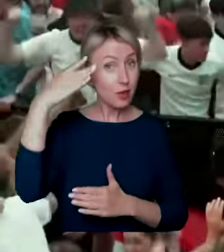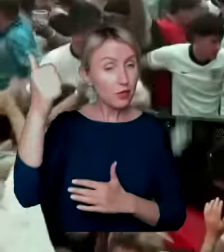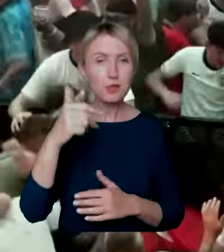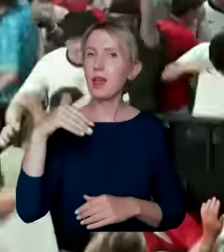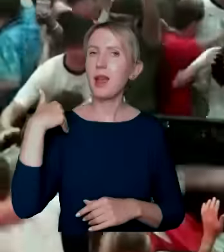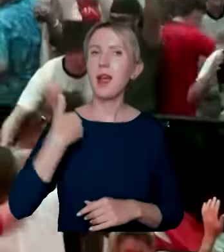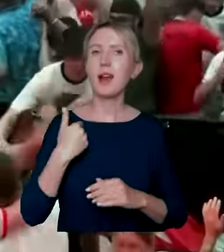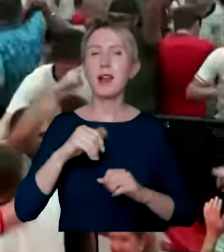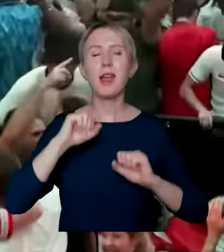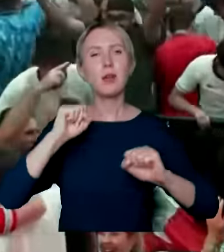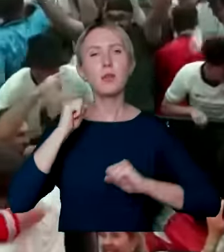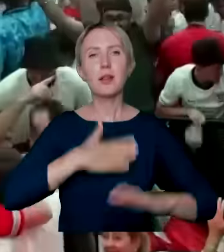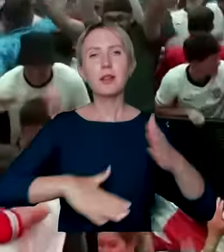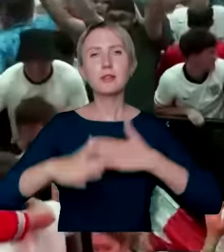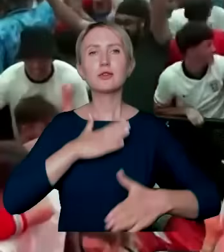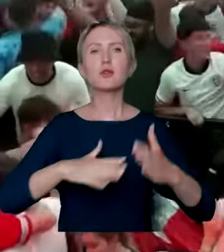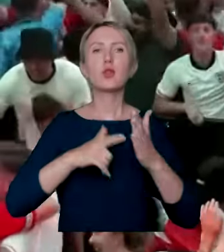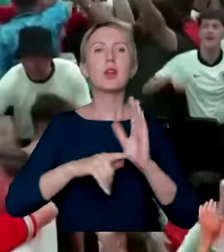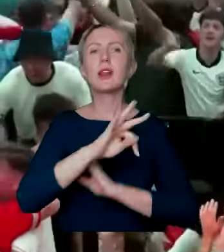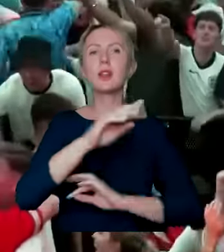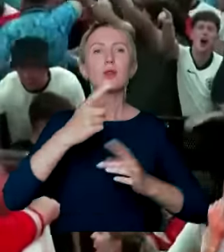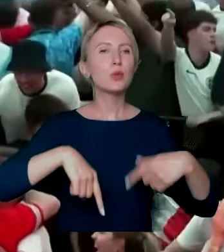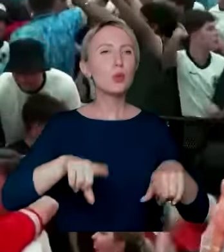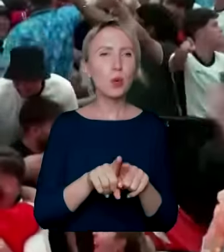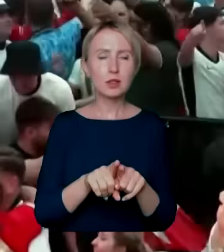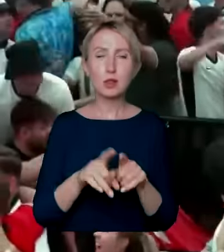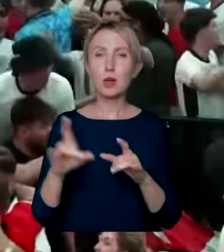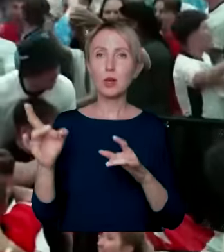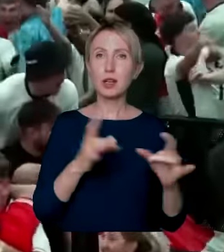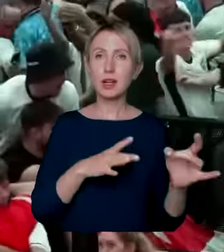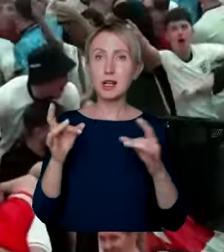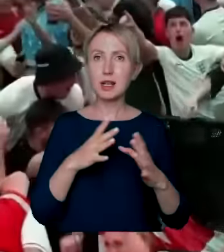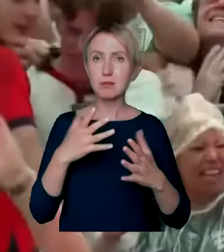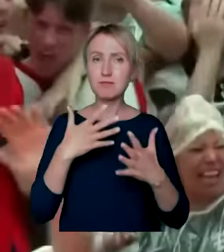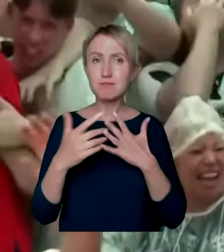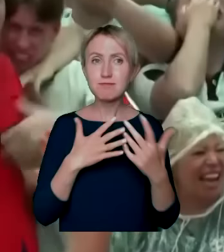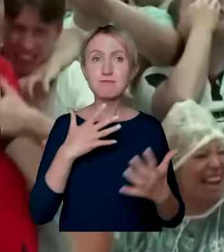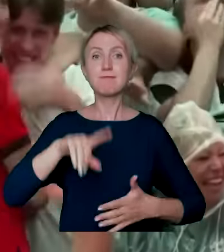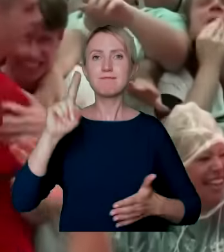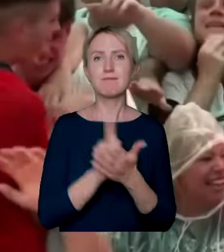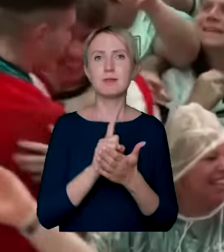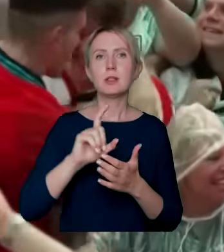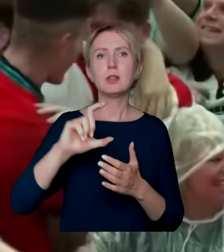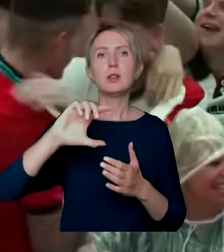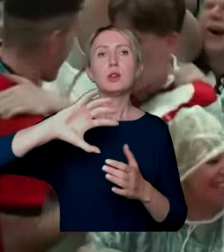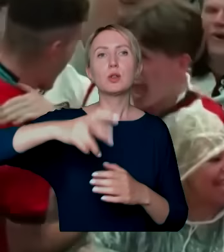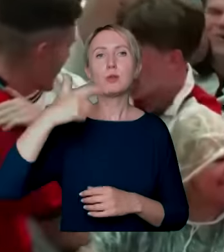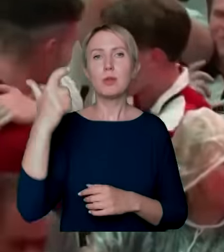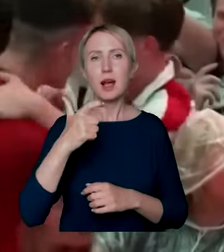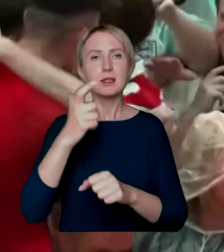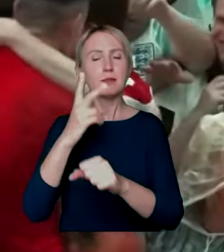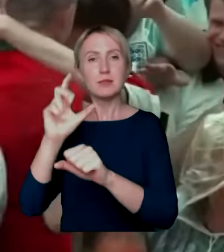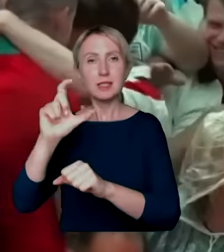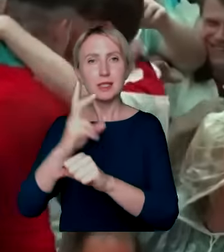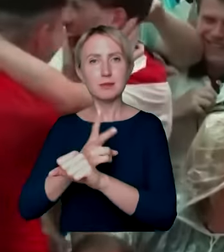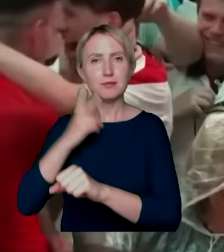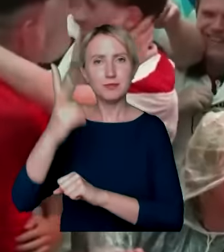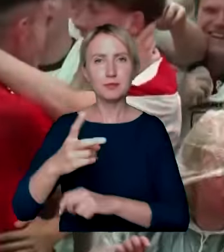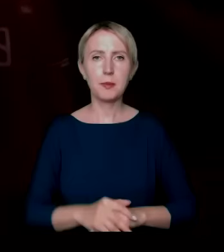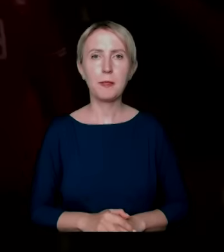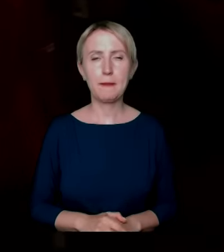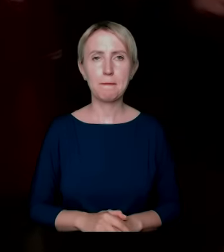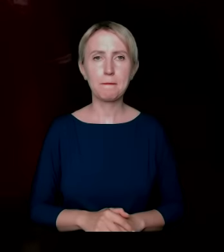kibice cieszący się z faktu, że ich drużyna, mimo gry na zaciągniętym ręcznym, wygrała grupę C. W trzeciej kolejce synowi Albionu bezbramkowo